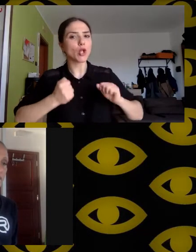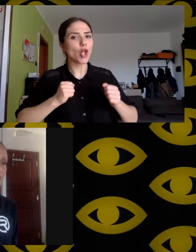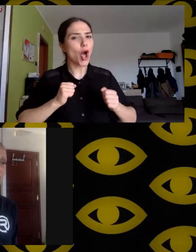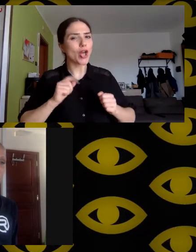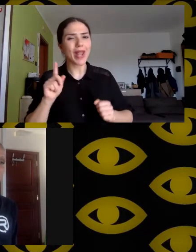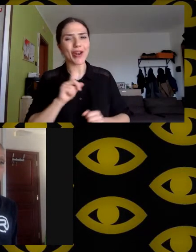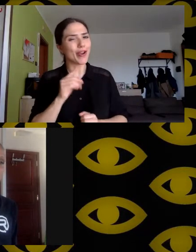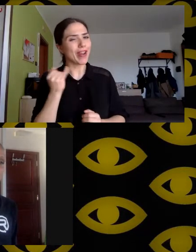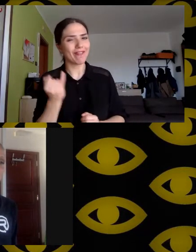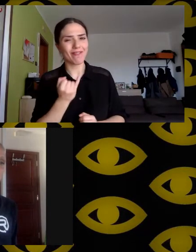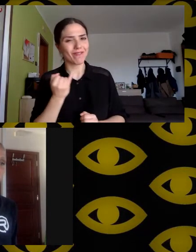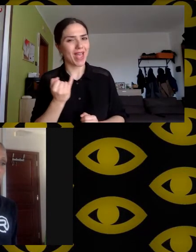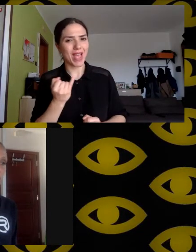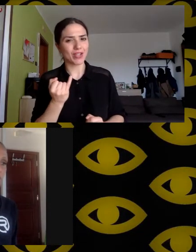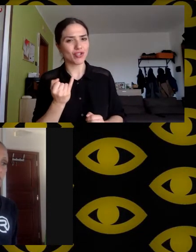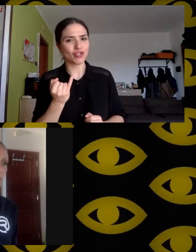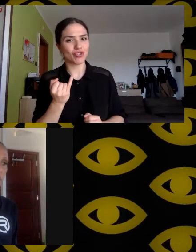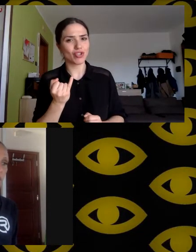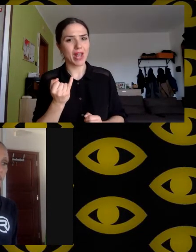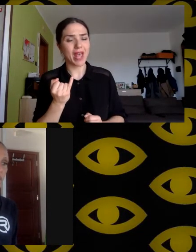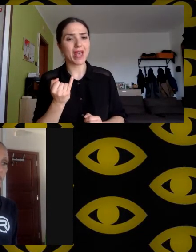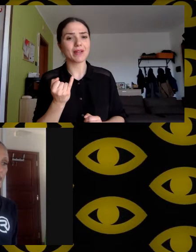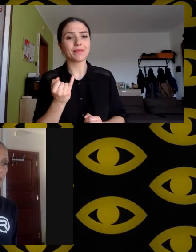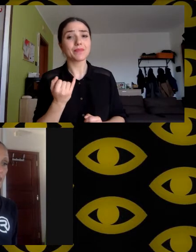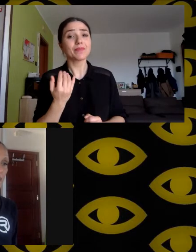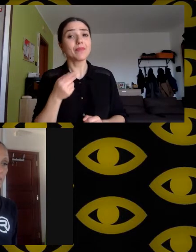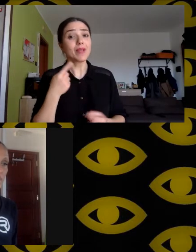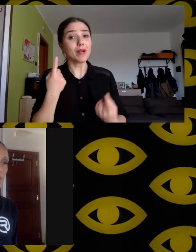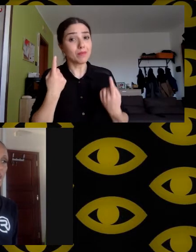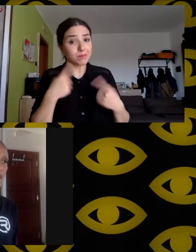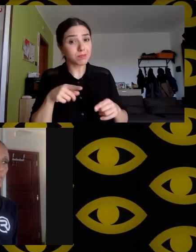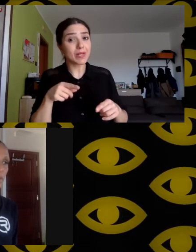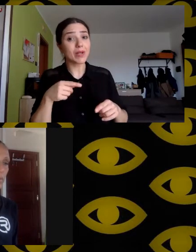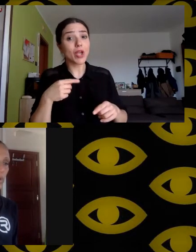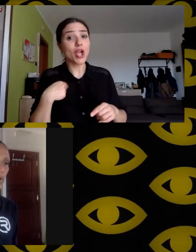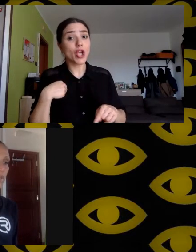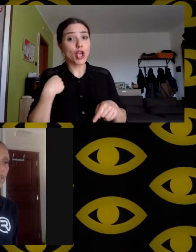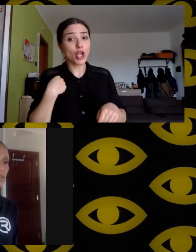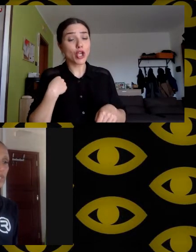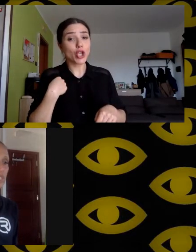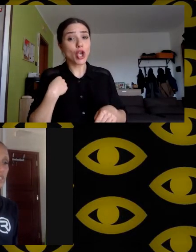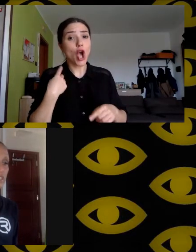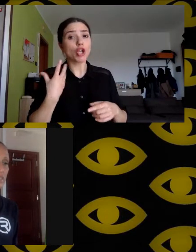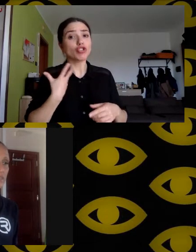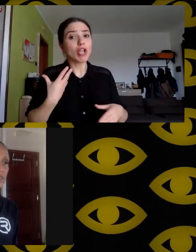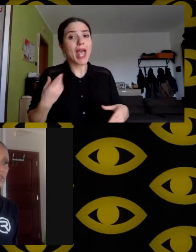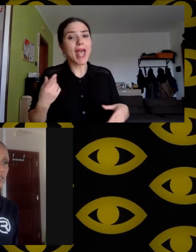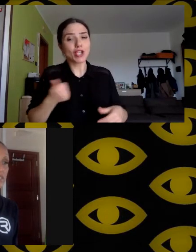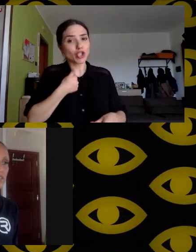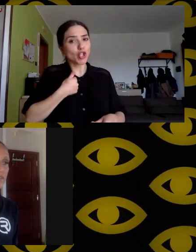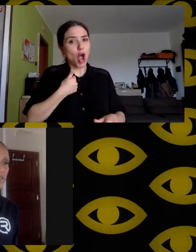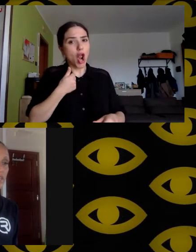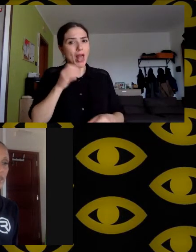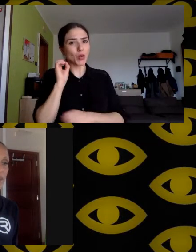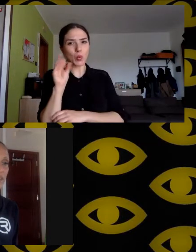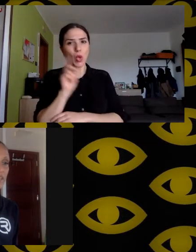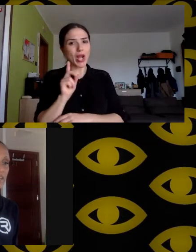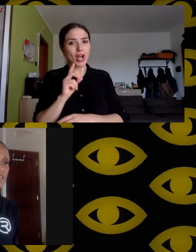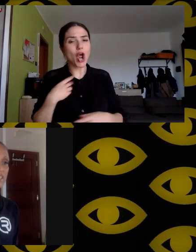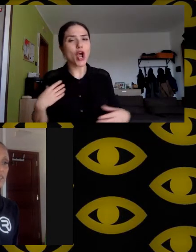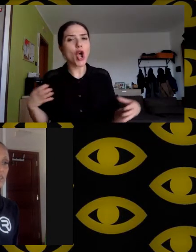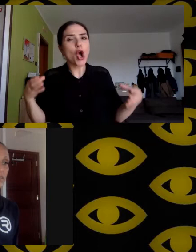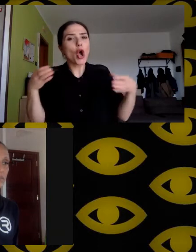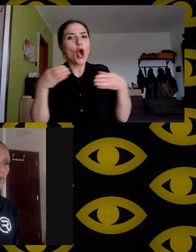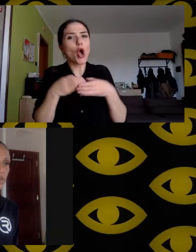scontata, ed è questo il motivo per il quale io alle mie spalle ho proprio un comitato scientifico del San Raffaele